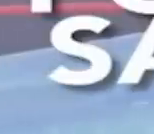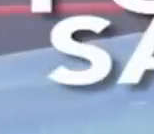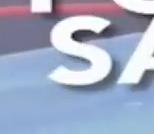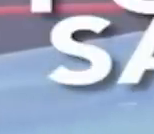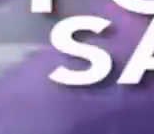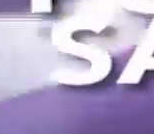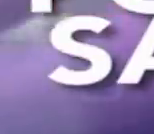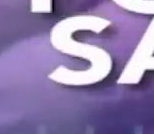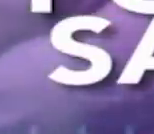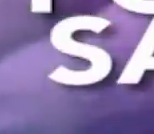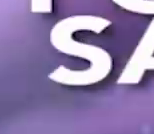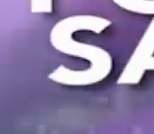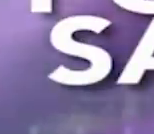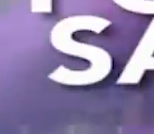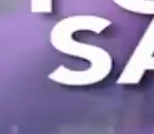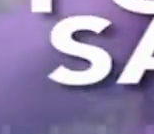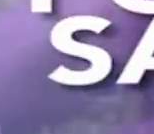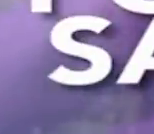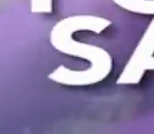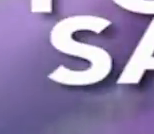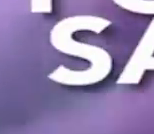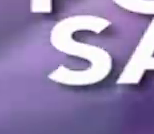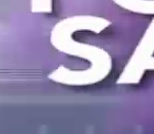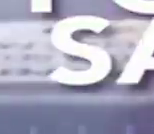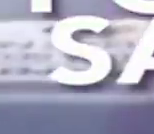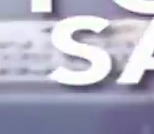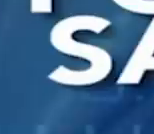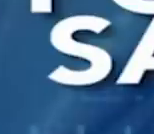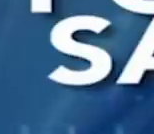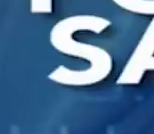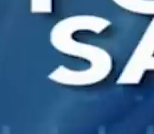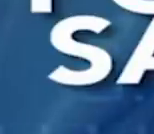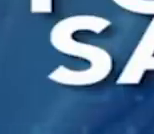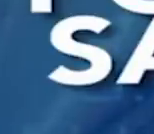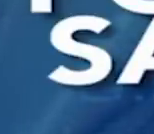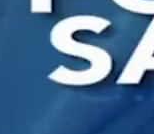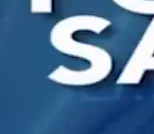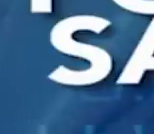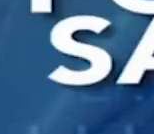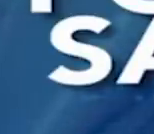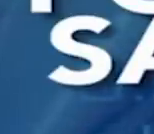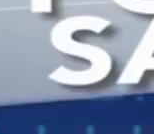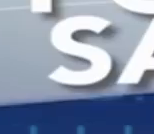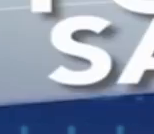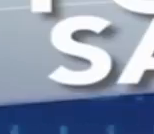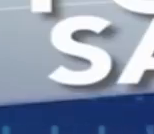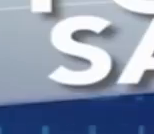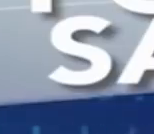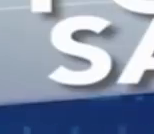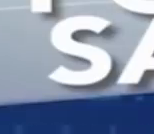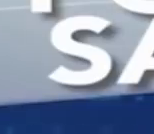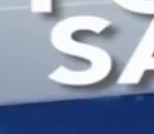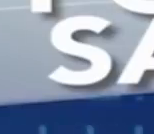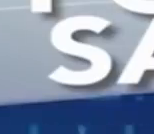saksihan ngayong gabi. Lista ng pang-apat na kaso ng Omicron variant sa bansa. Tag-positibo rin sa COVID-19. Pero alamin